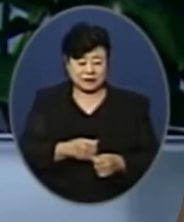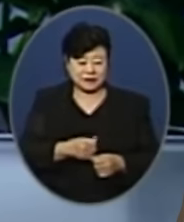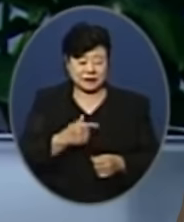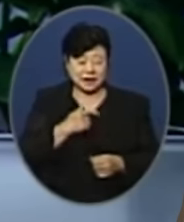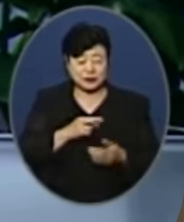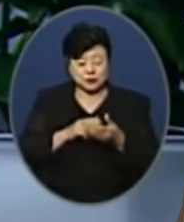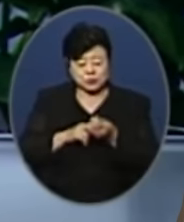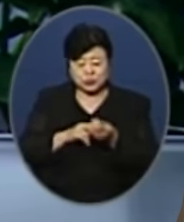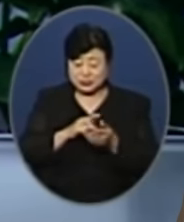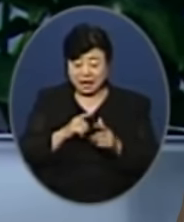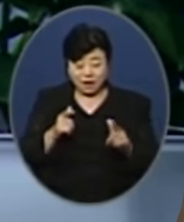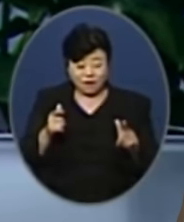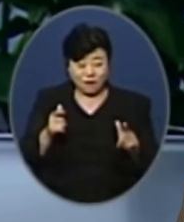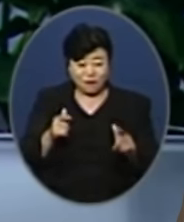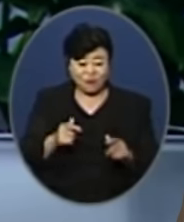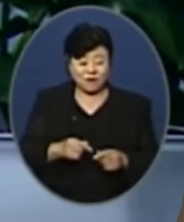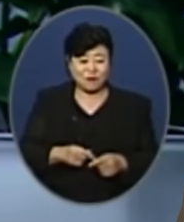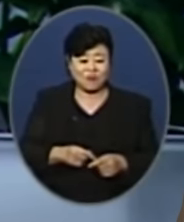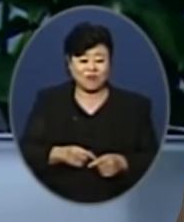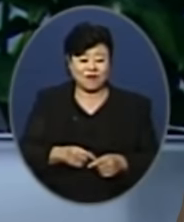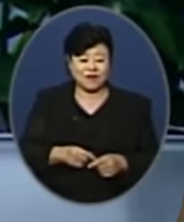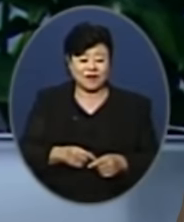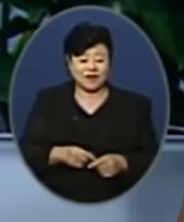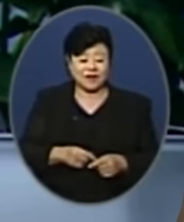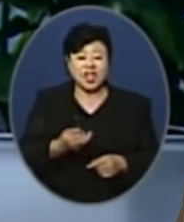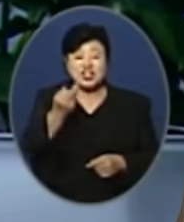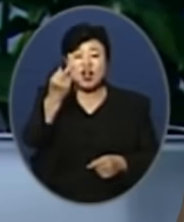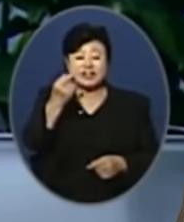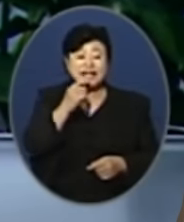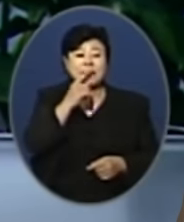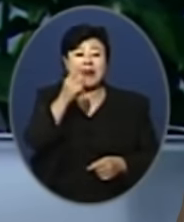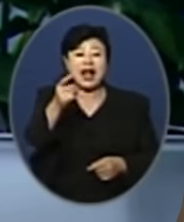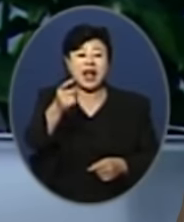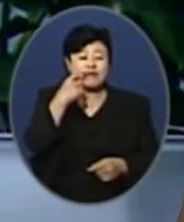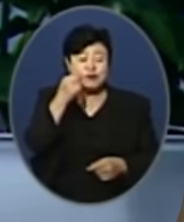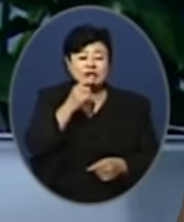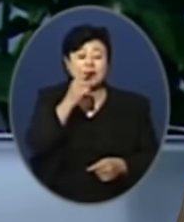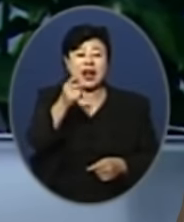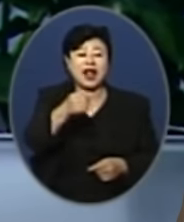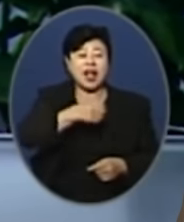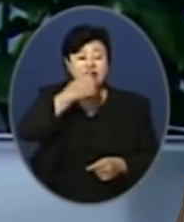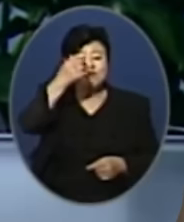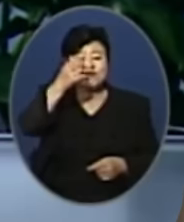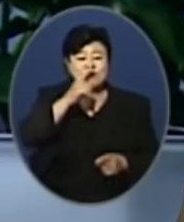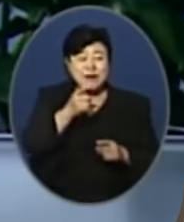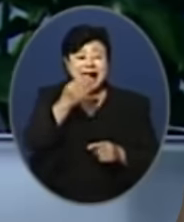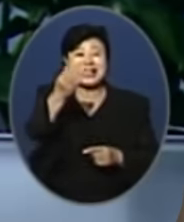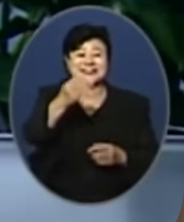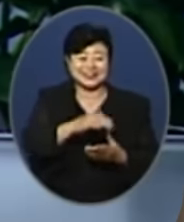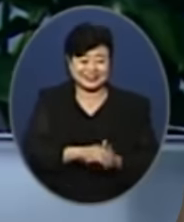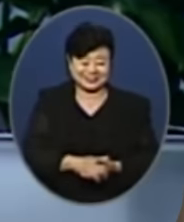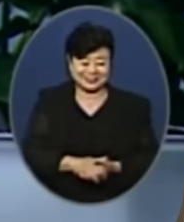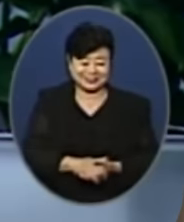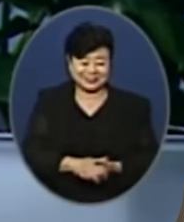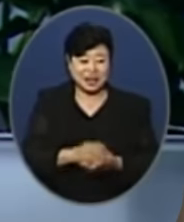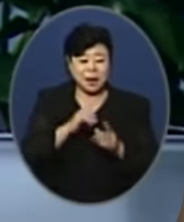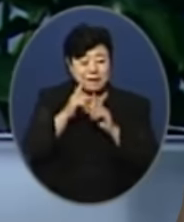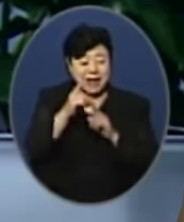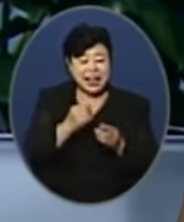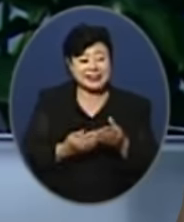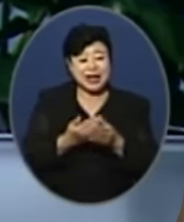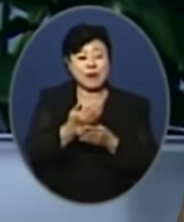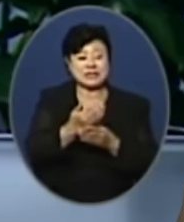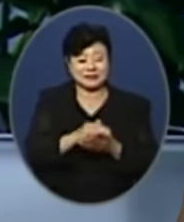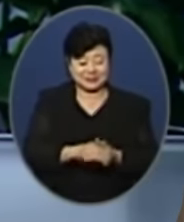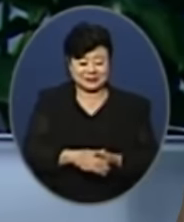가슴에 감추고 있었으면 안 되지요. 자기 형제들이나 부모에게 자기 꿈꾼 것을 자꾸 말을 했습니다. 말이